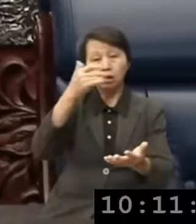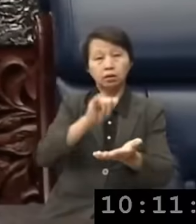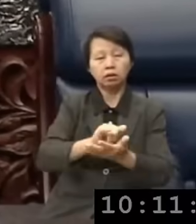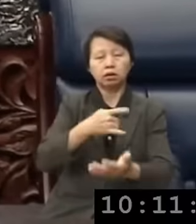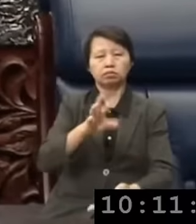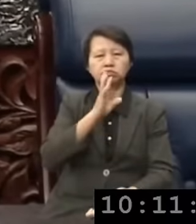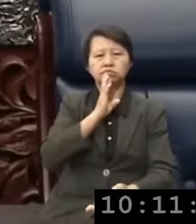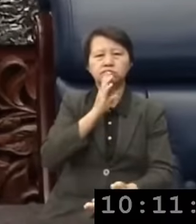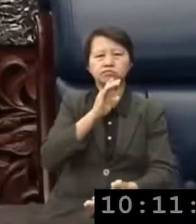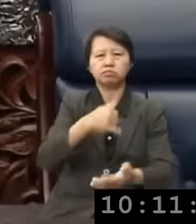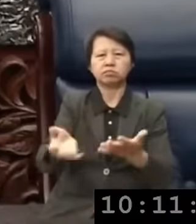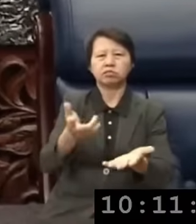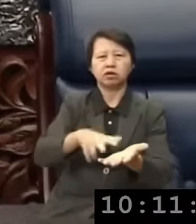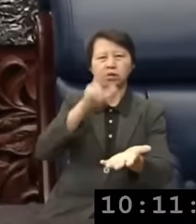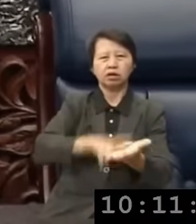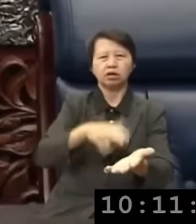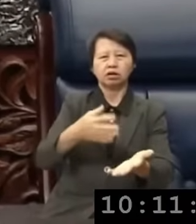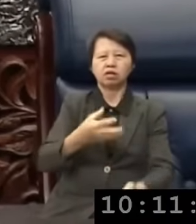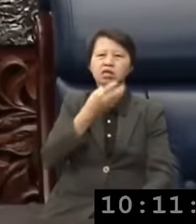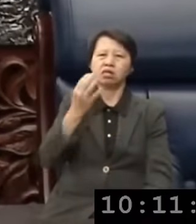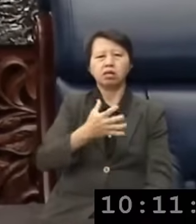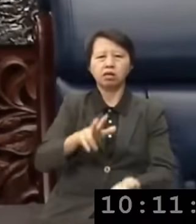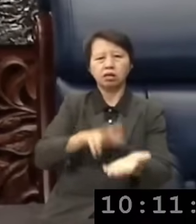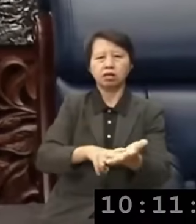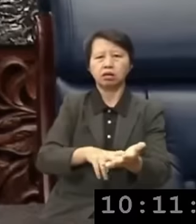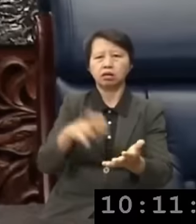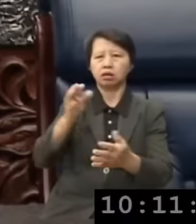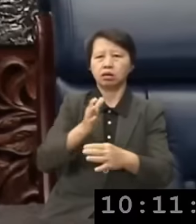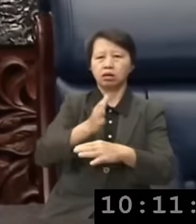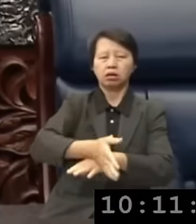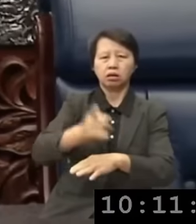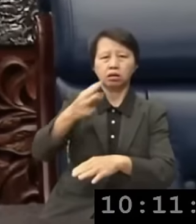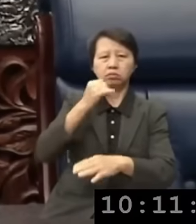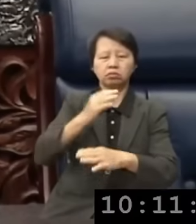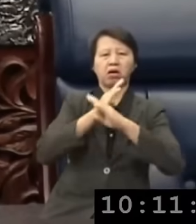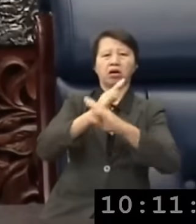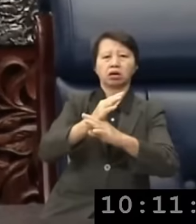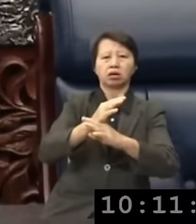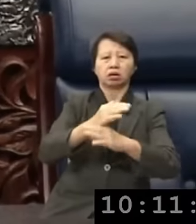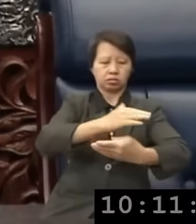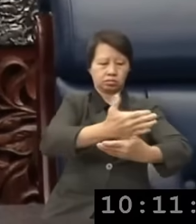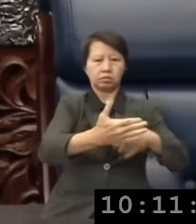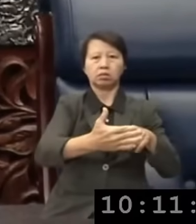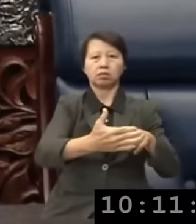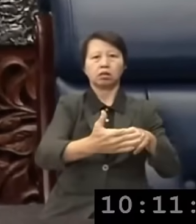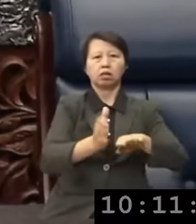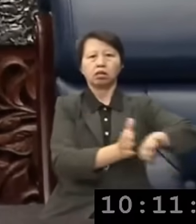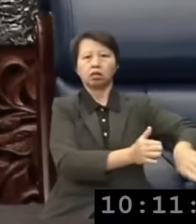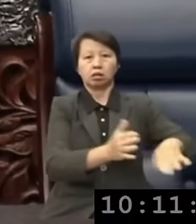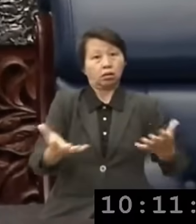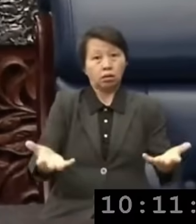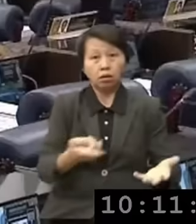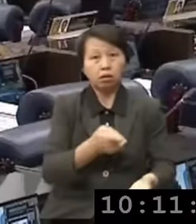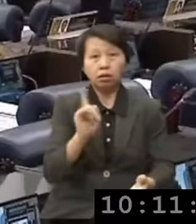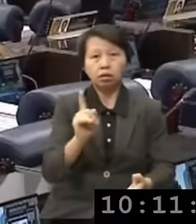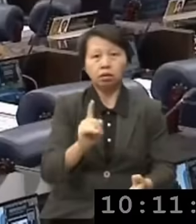terlalu disimplified oversimplified dan Extreme contoh yang diambil untuk menghalang penanti peranti digunakan Oke tetapi saya